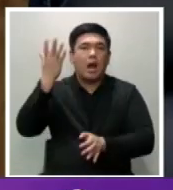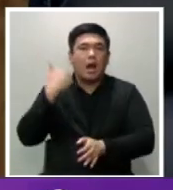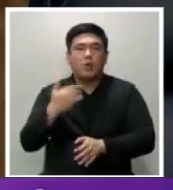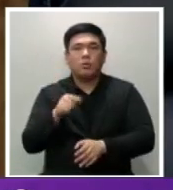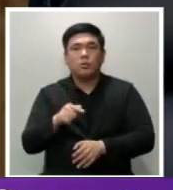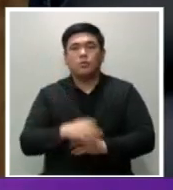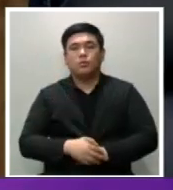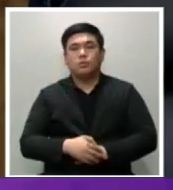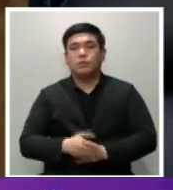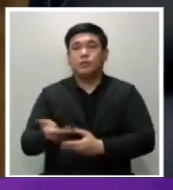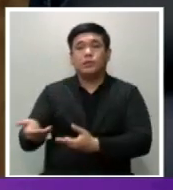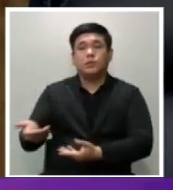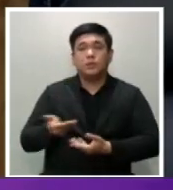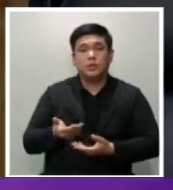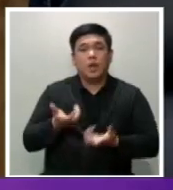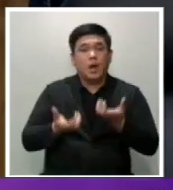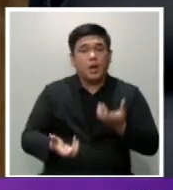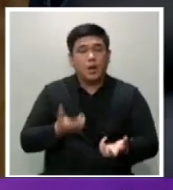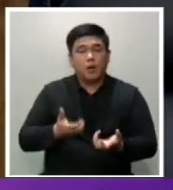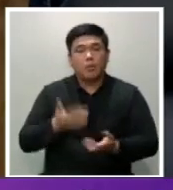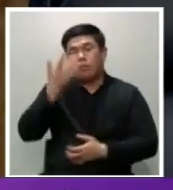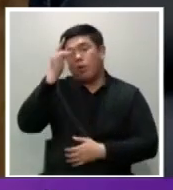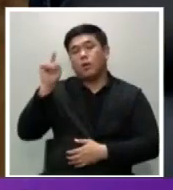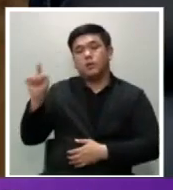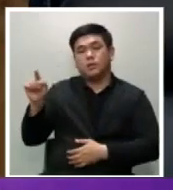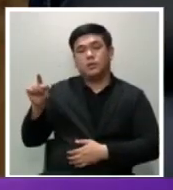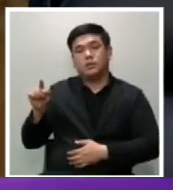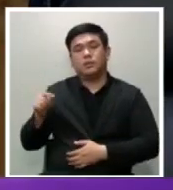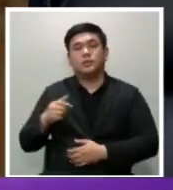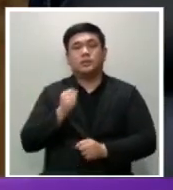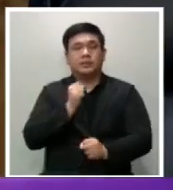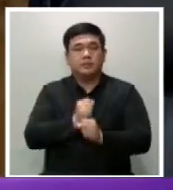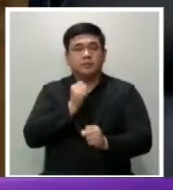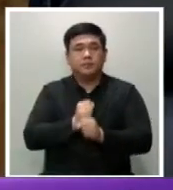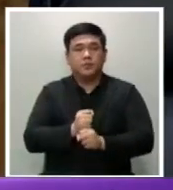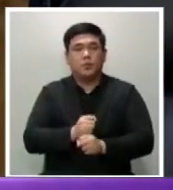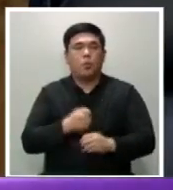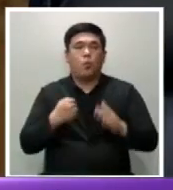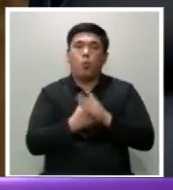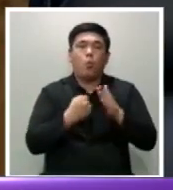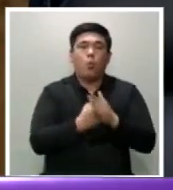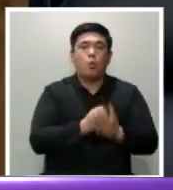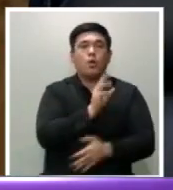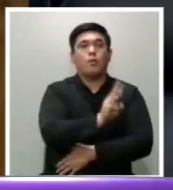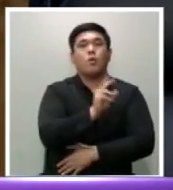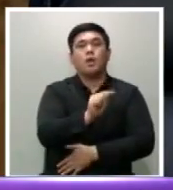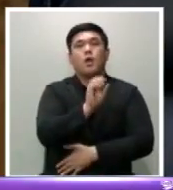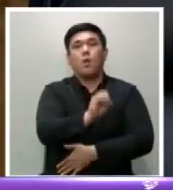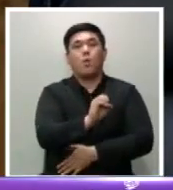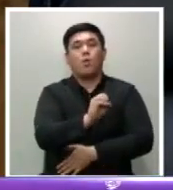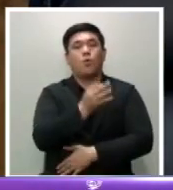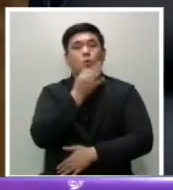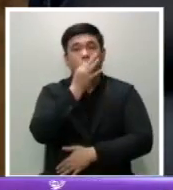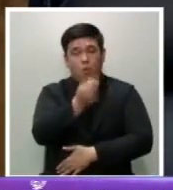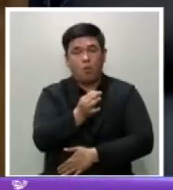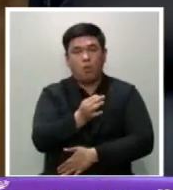ถามว่าทำไมเชิญอัยการมาคำตอบก็เพราะว่าอัยการอยู่ในคณะทำงานที่ไปสู้คดี WTO ที่เจนีวาเขา